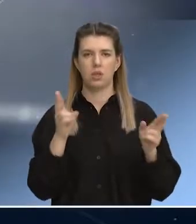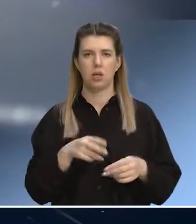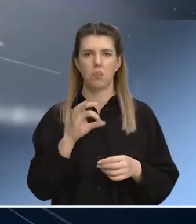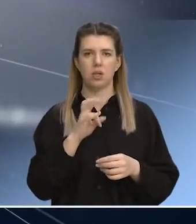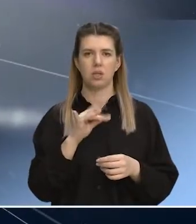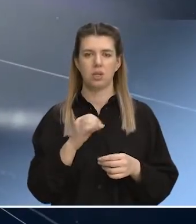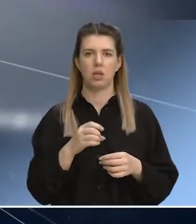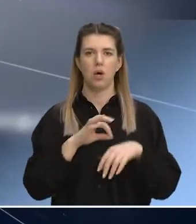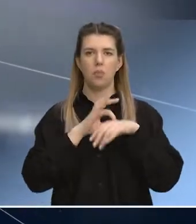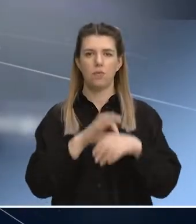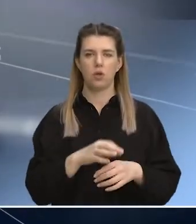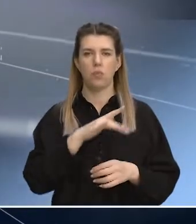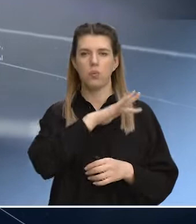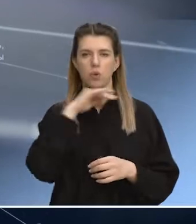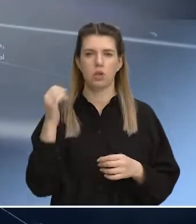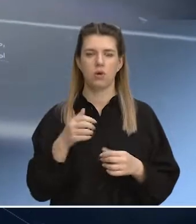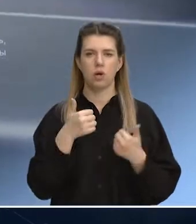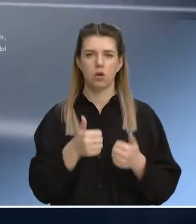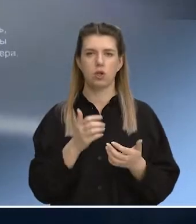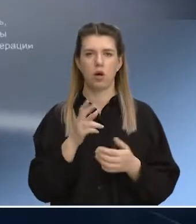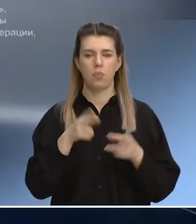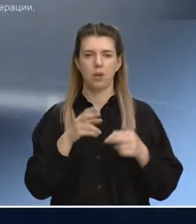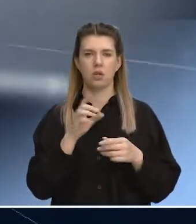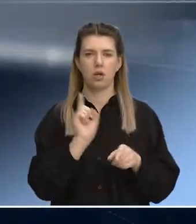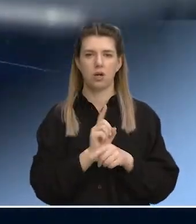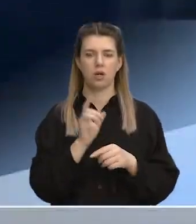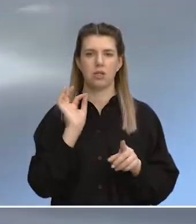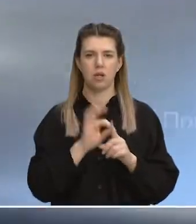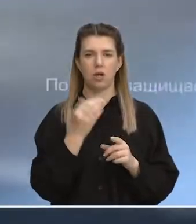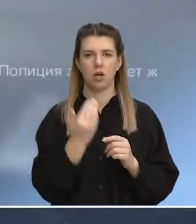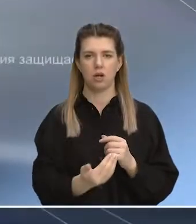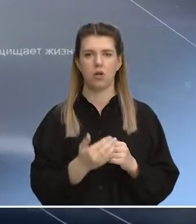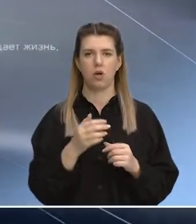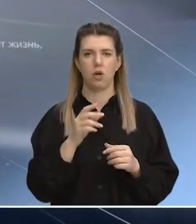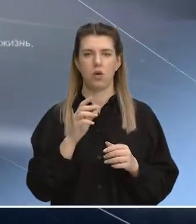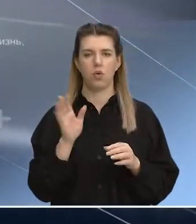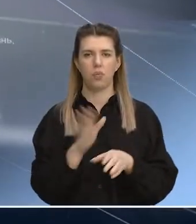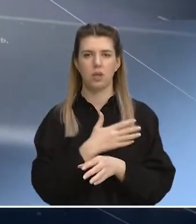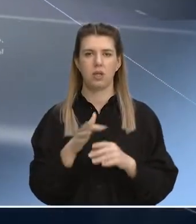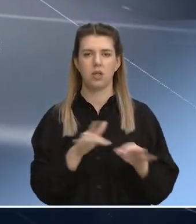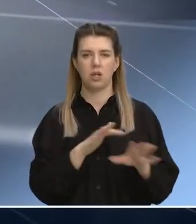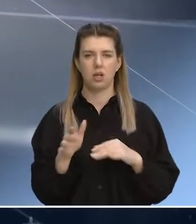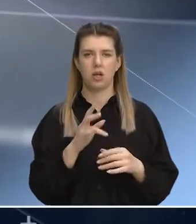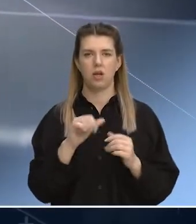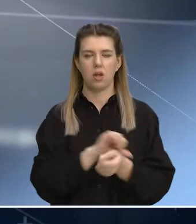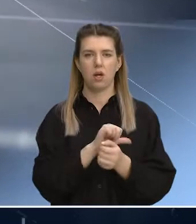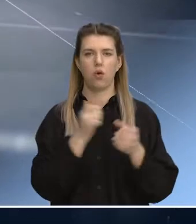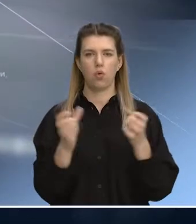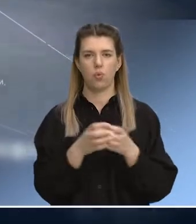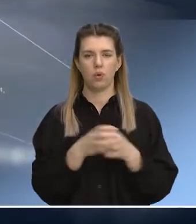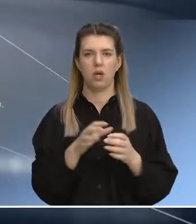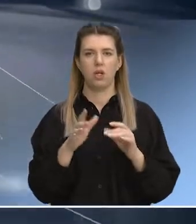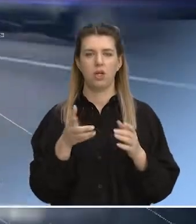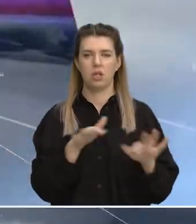специальных подразделений проведено множество успешных операций, целью которых является пресечение деятельности